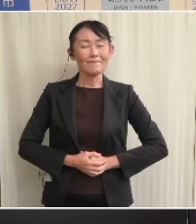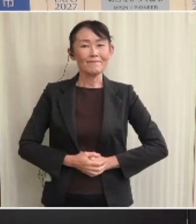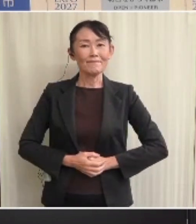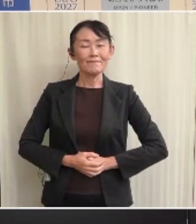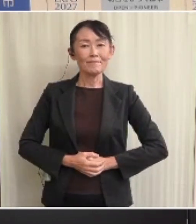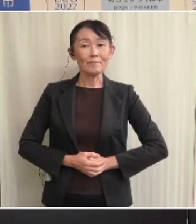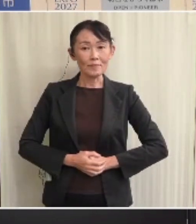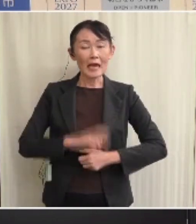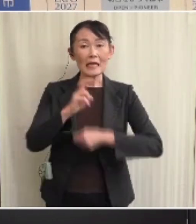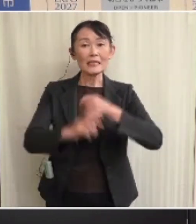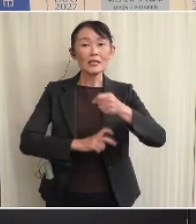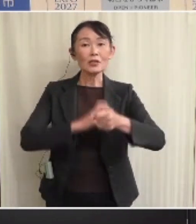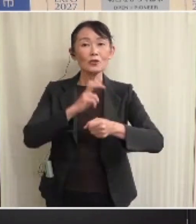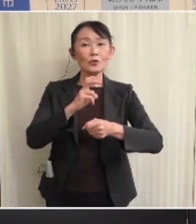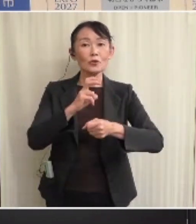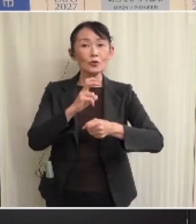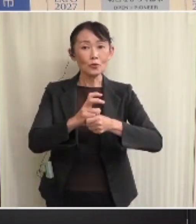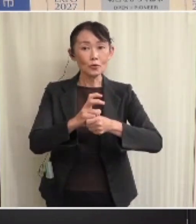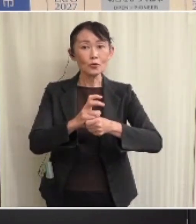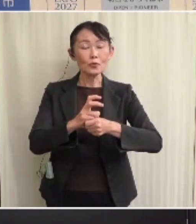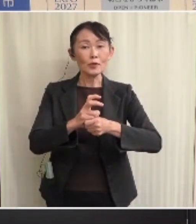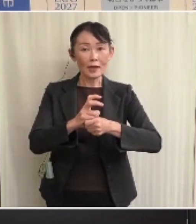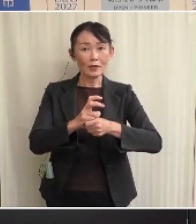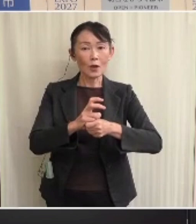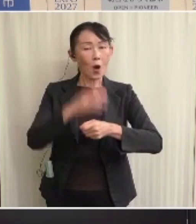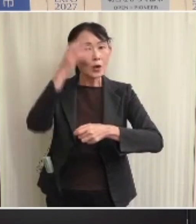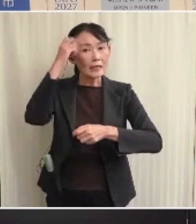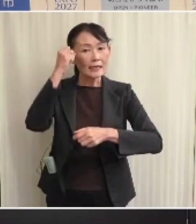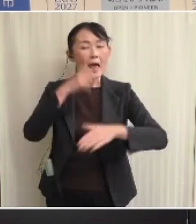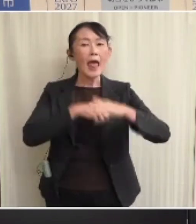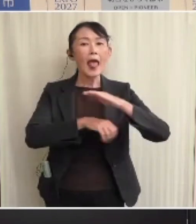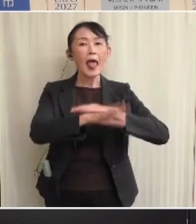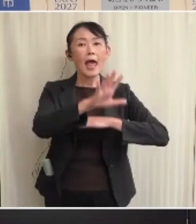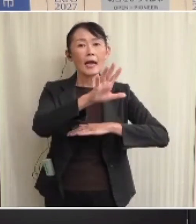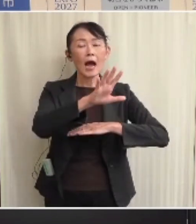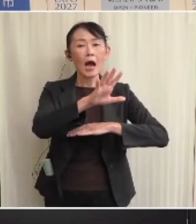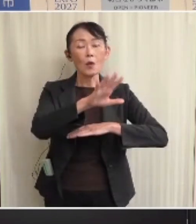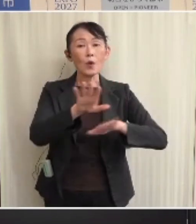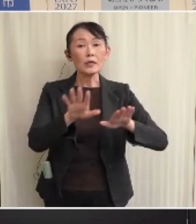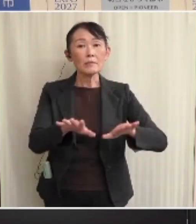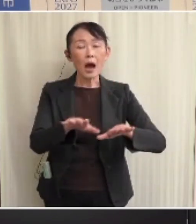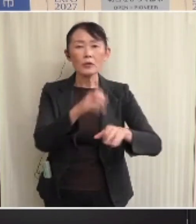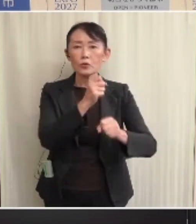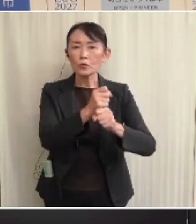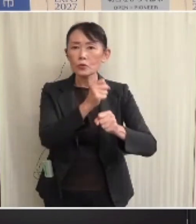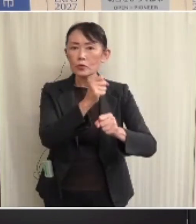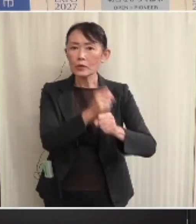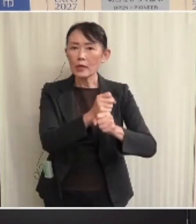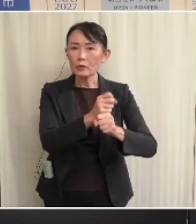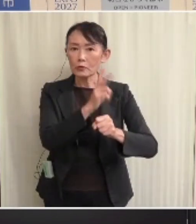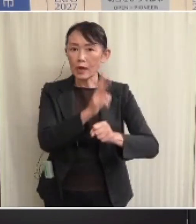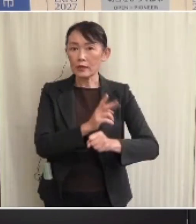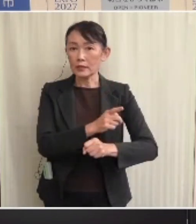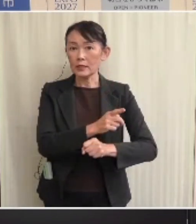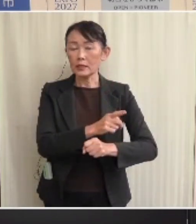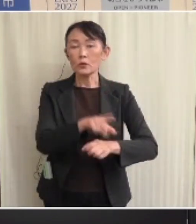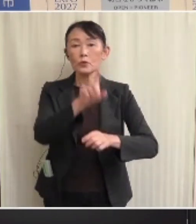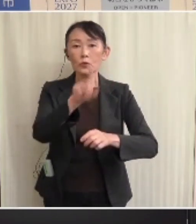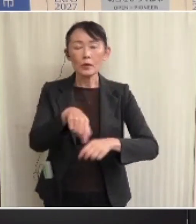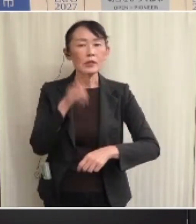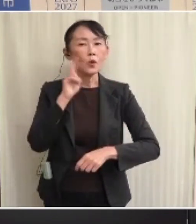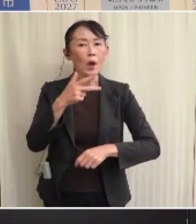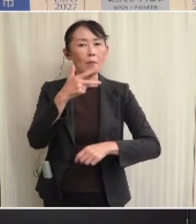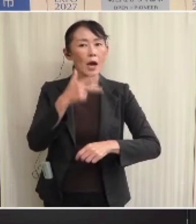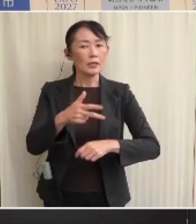また20周年の記念映画を、作成されているそうで、でこの中に、横浜の街も